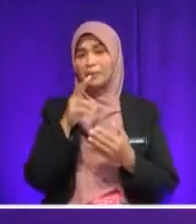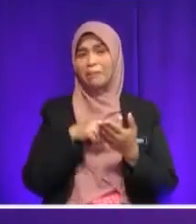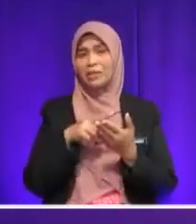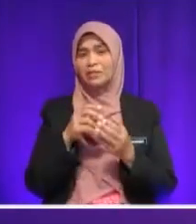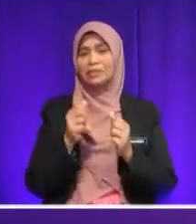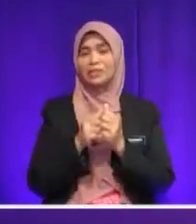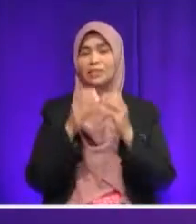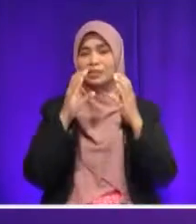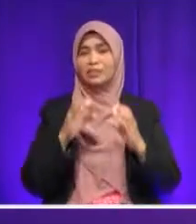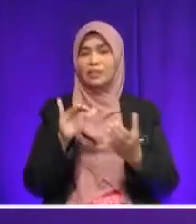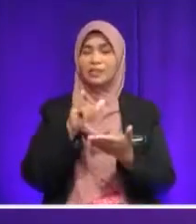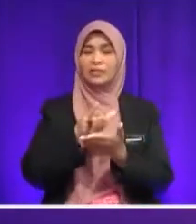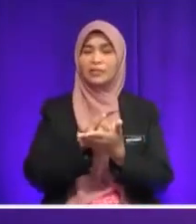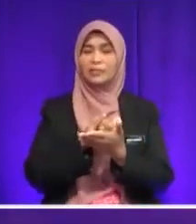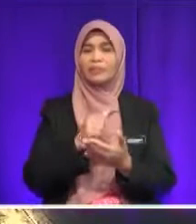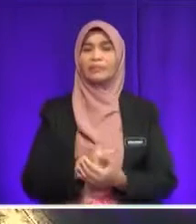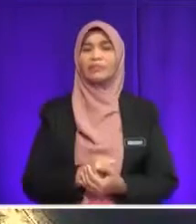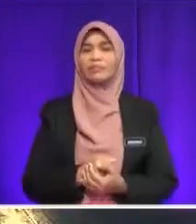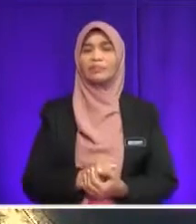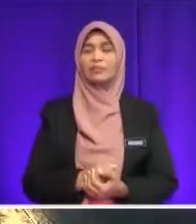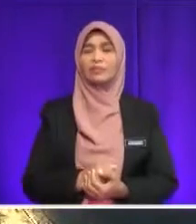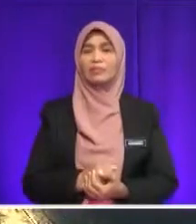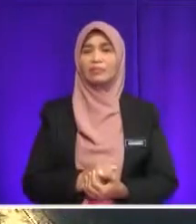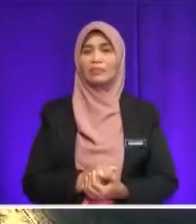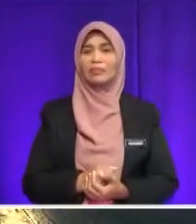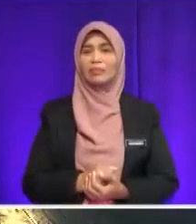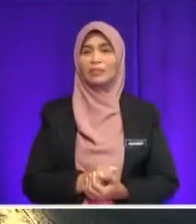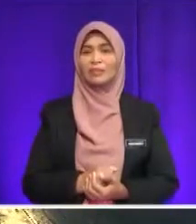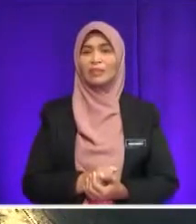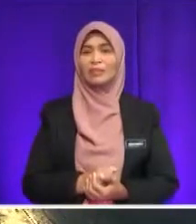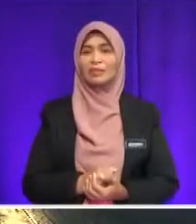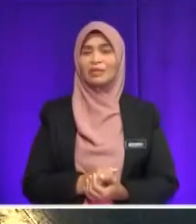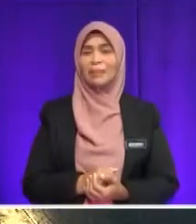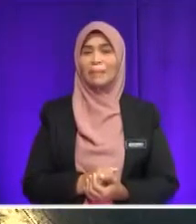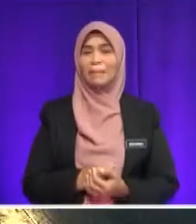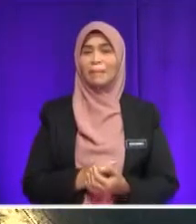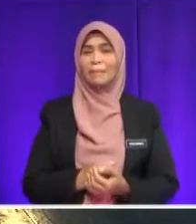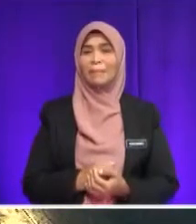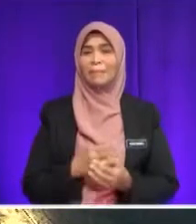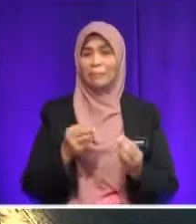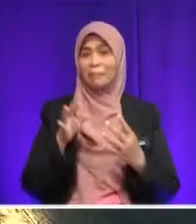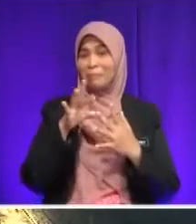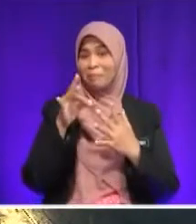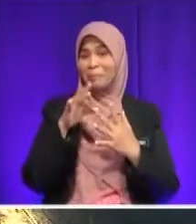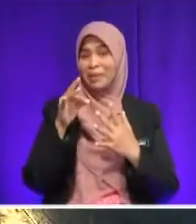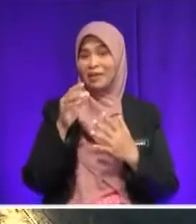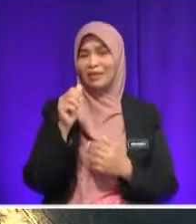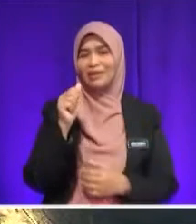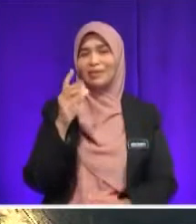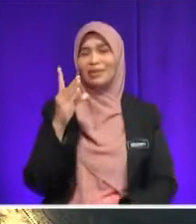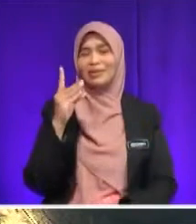oke oke bukan saya pilih boleh aja